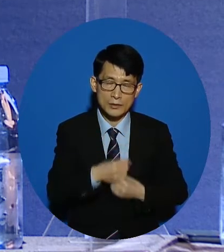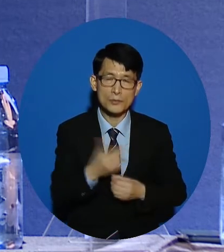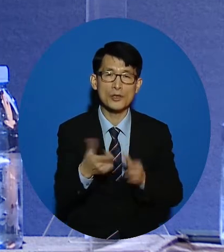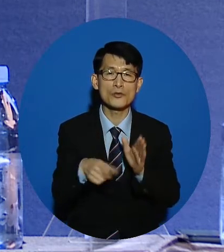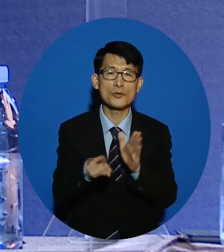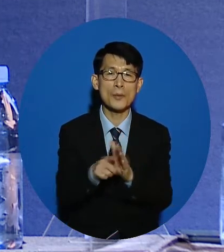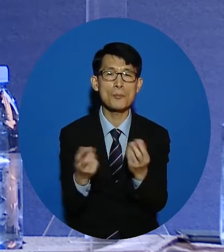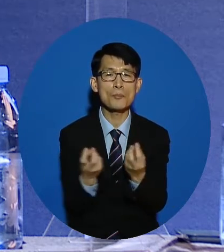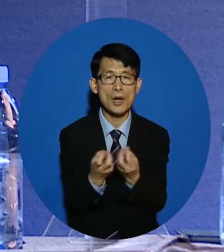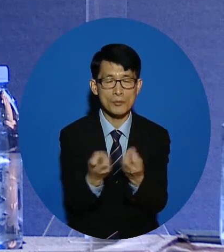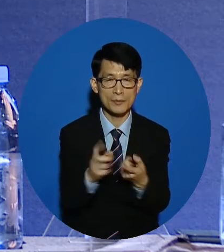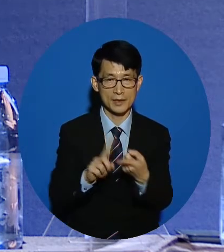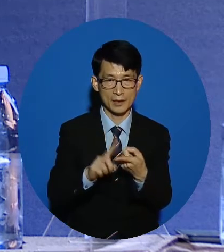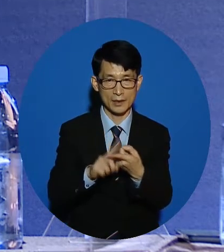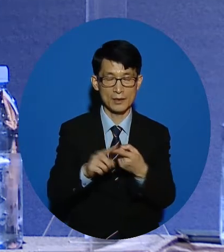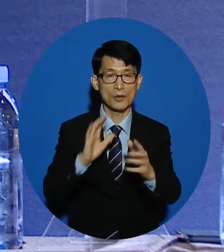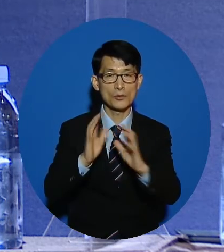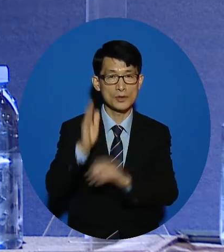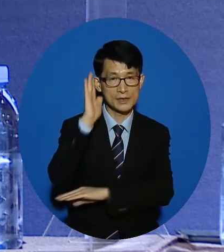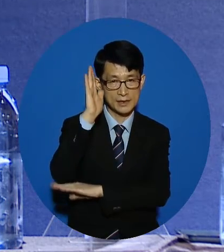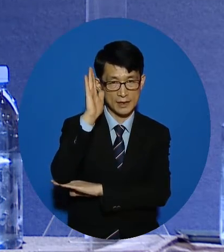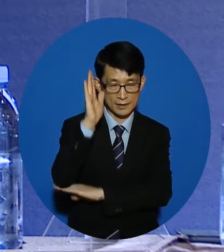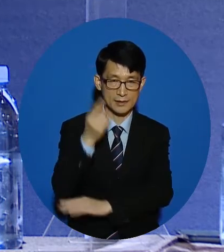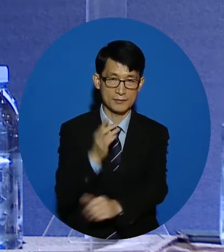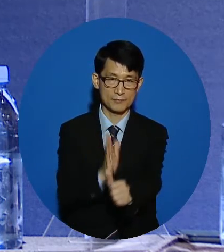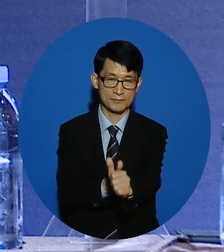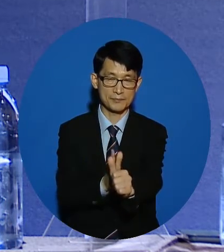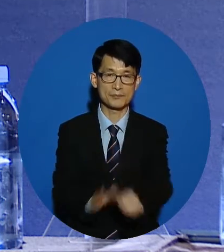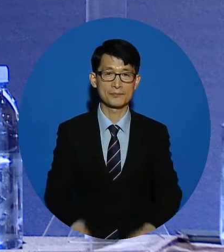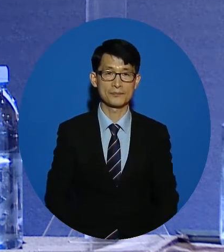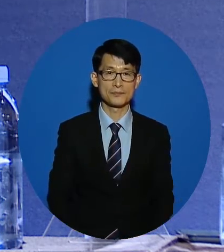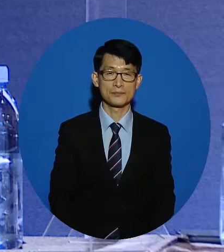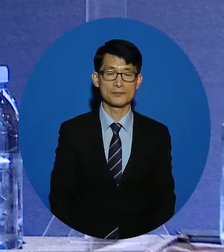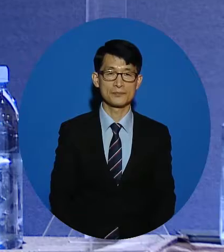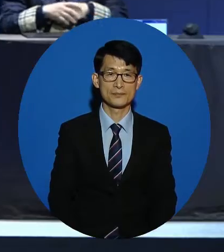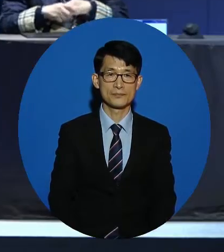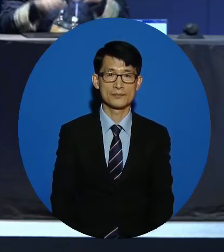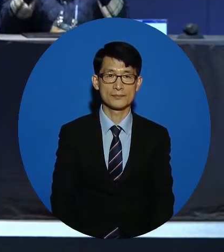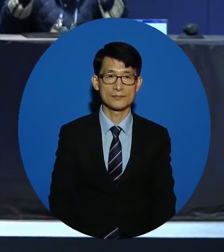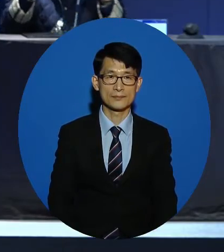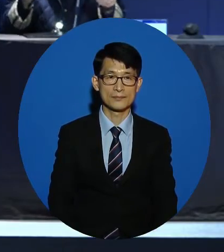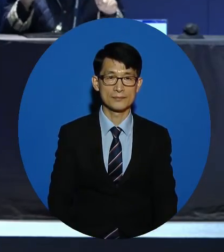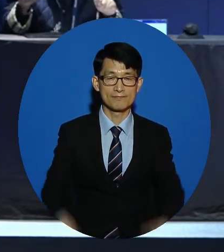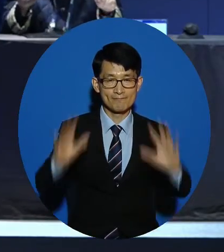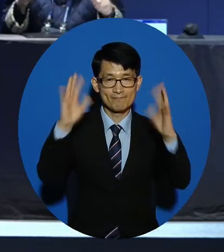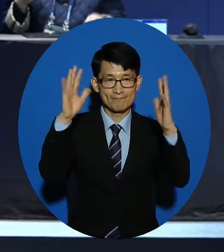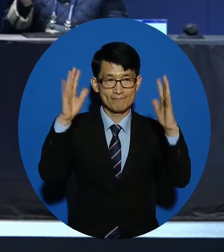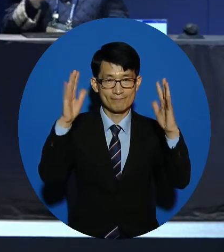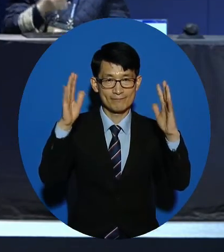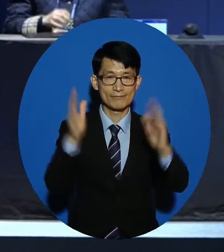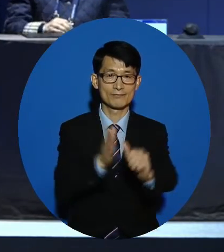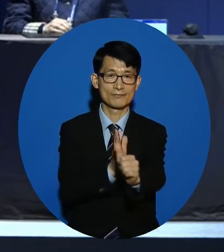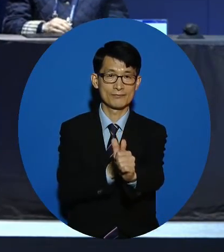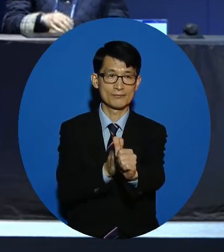주제로 토론을 들어보겠습니다. 그럼 모셔보겠습니다. 박수 부탁드립니다.